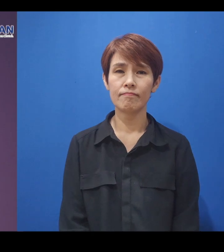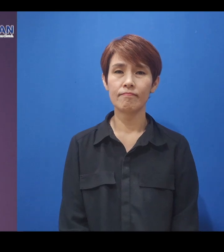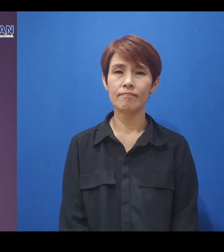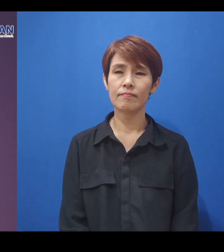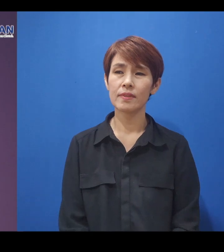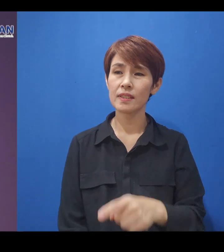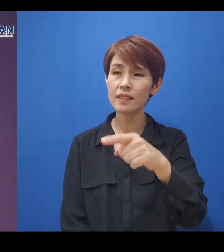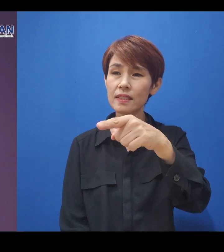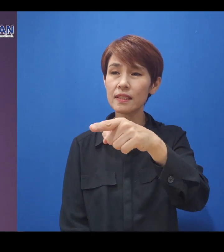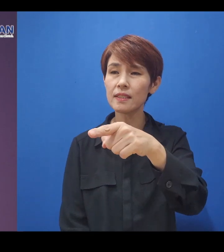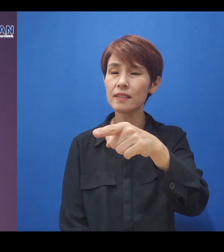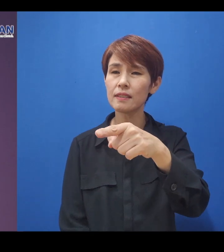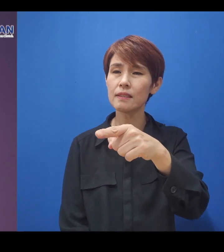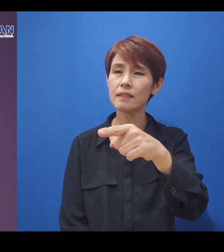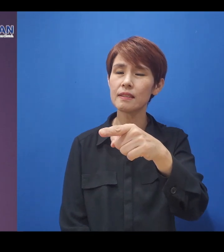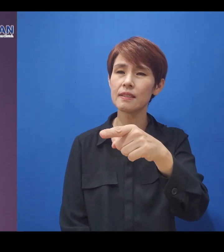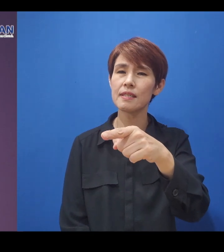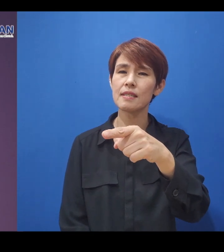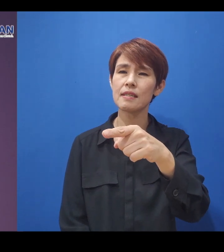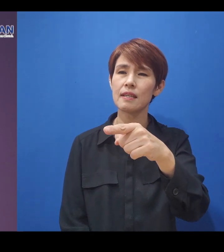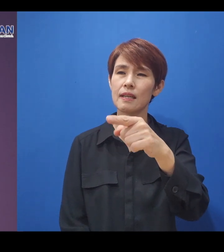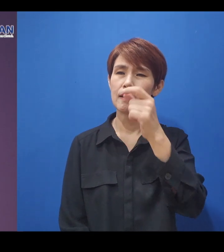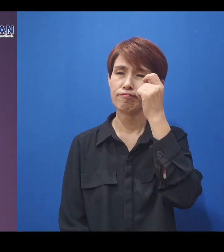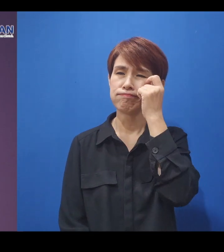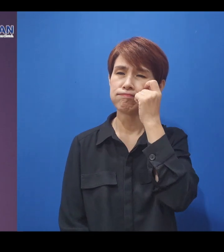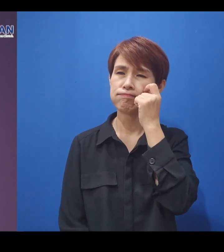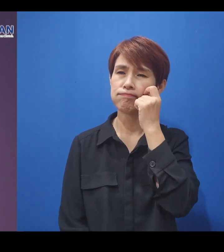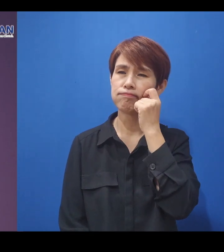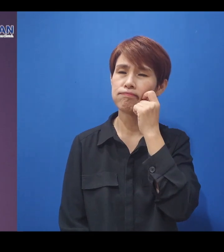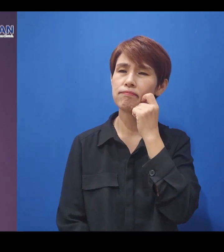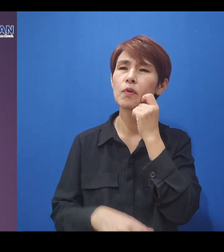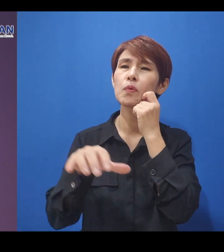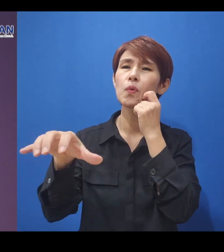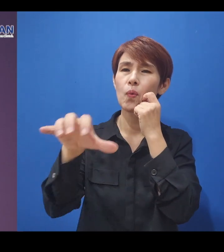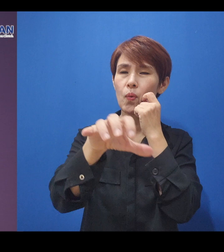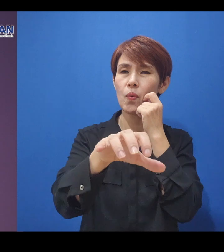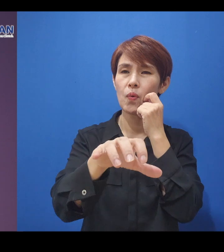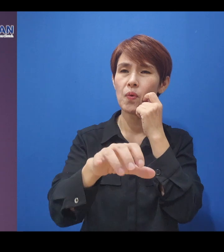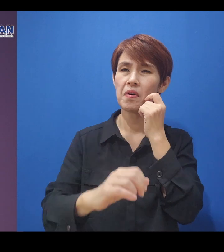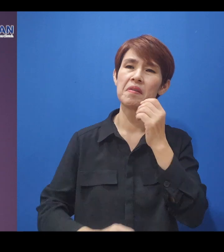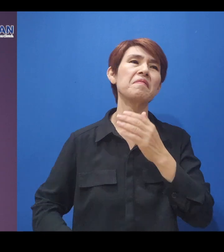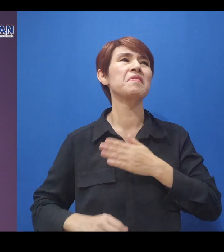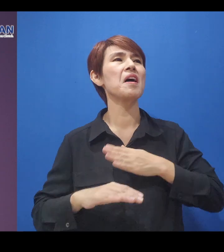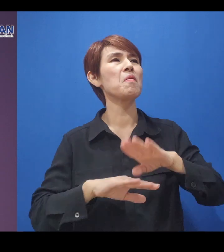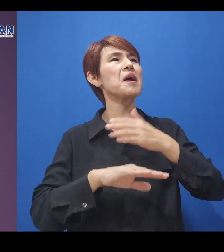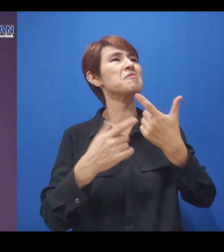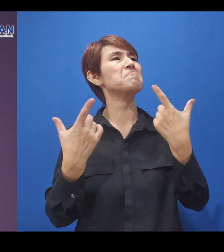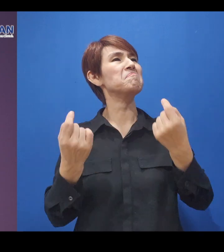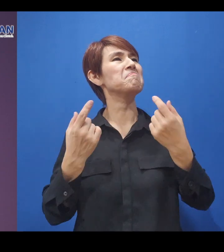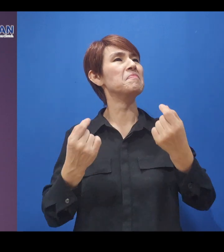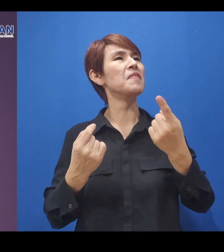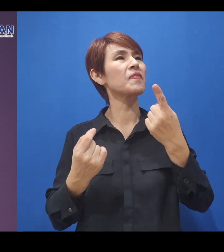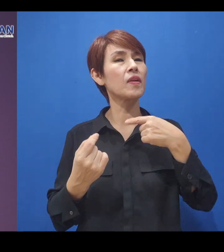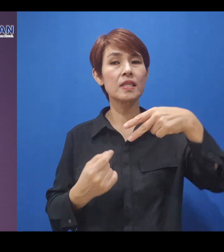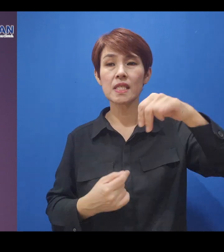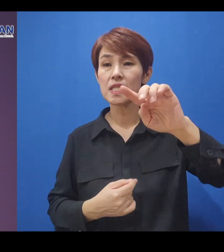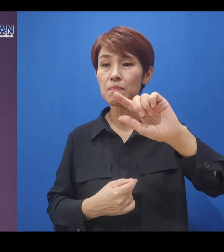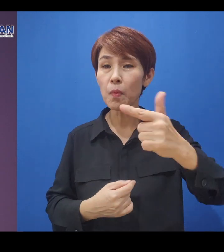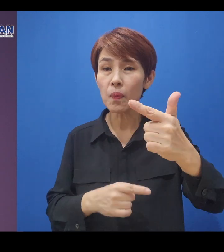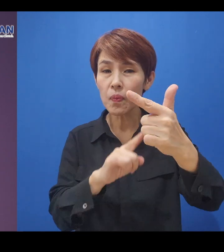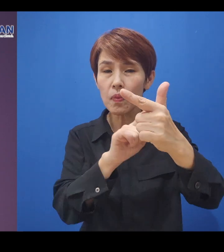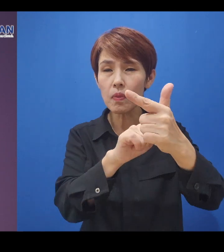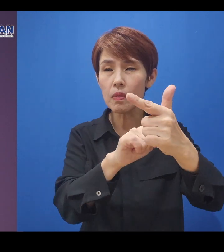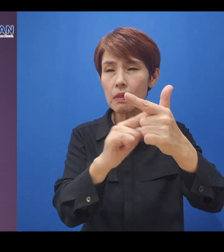많은, 그 소외당했던 혹은 자신이 주인이고 왕인 것처럼 행동했던 시몬에게